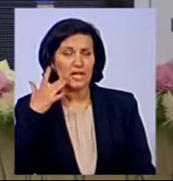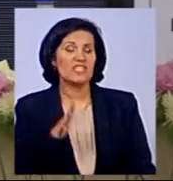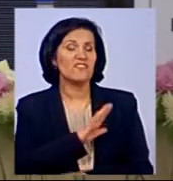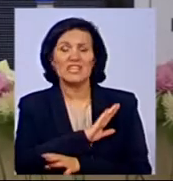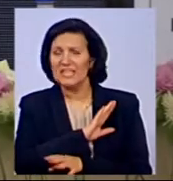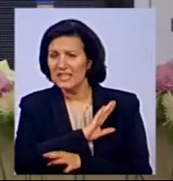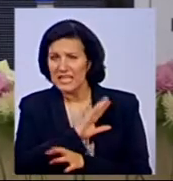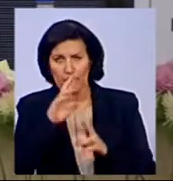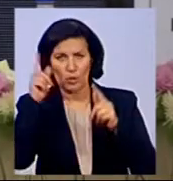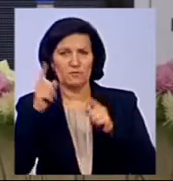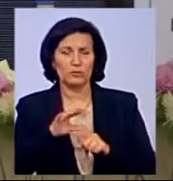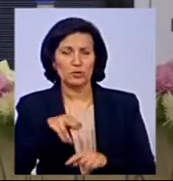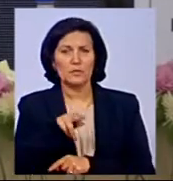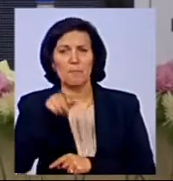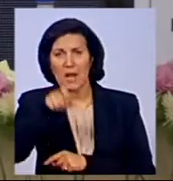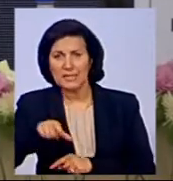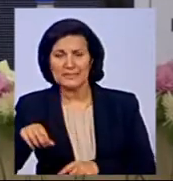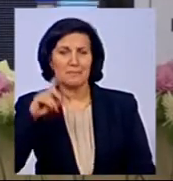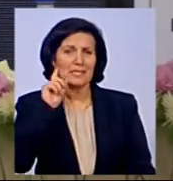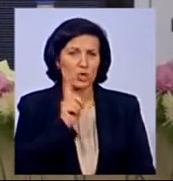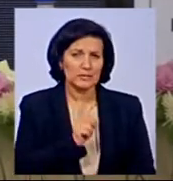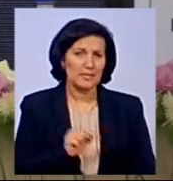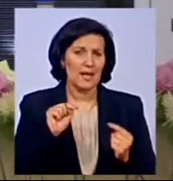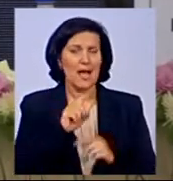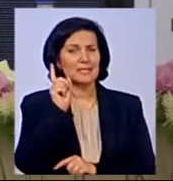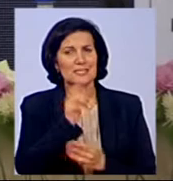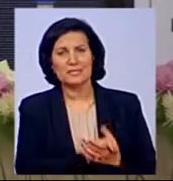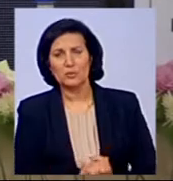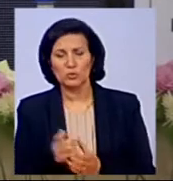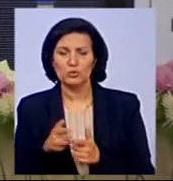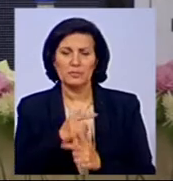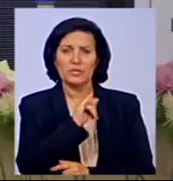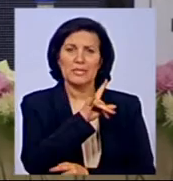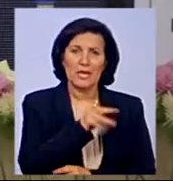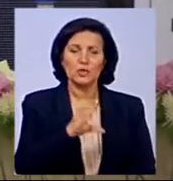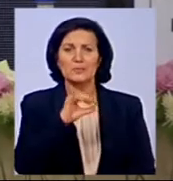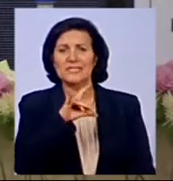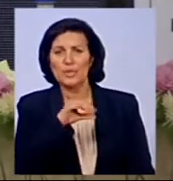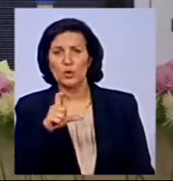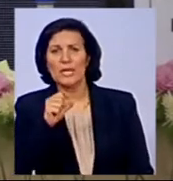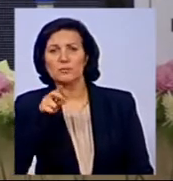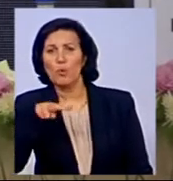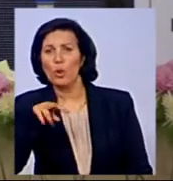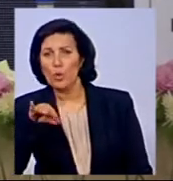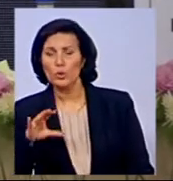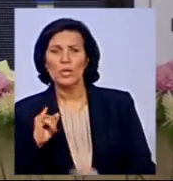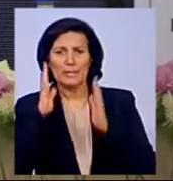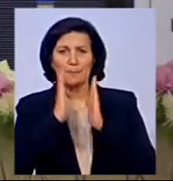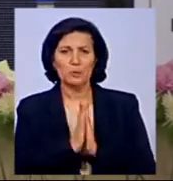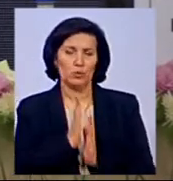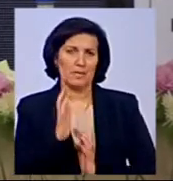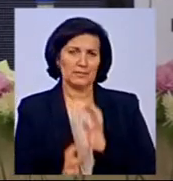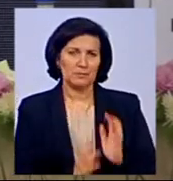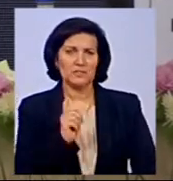не прорахуватися щодо Палестини, Єрусалима, антиізраїльського союзу між Іраном, Сирією та Хезболлою та мусульманським